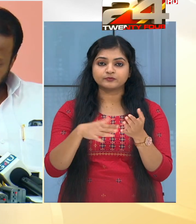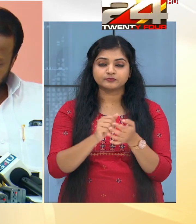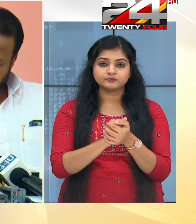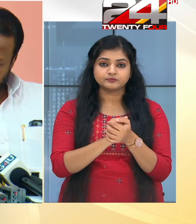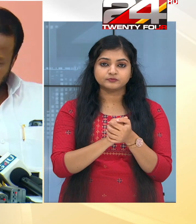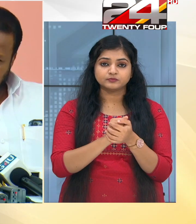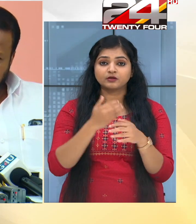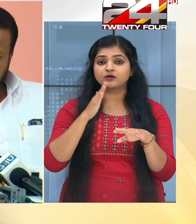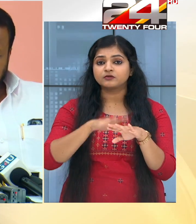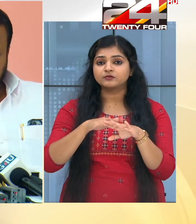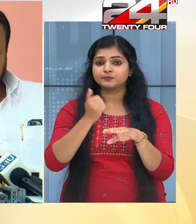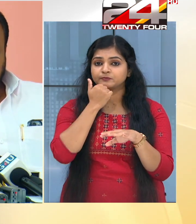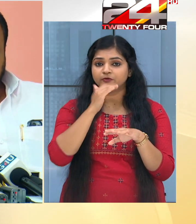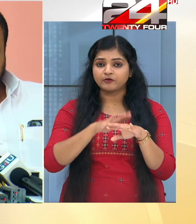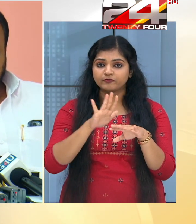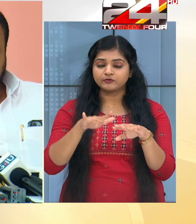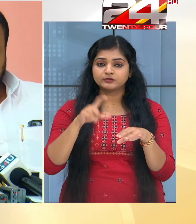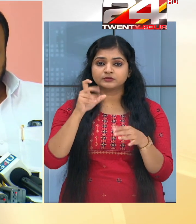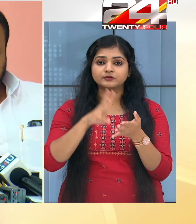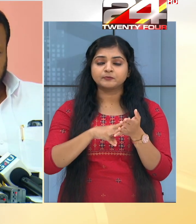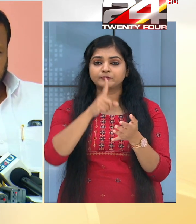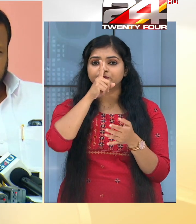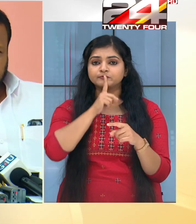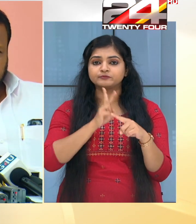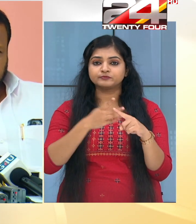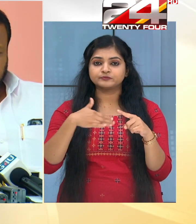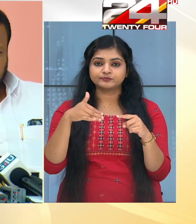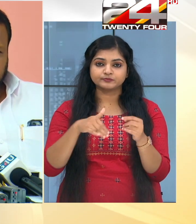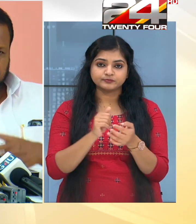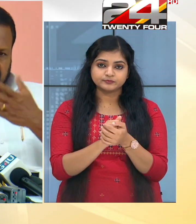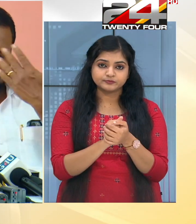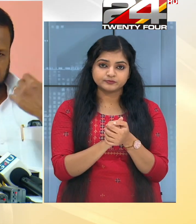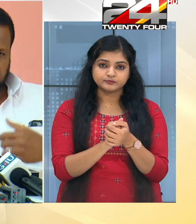കനമുള്ളത് കൊണ്ടല്ലേ മുഖ്യമന്ത്രി പ്രതികരിക്കാത്തത്?